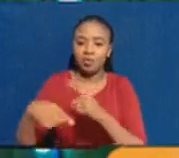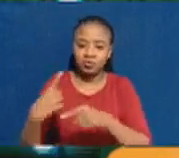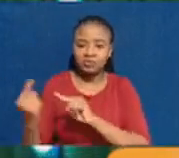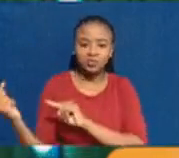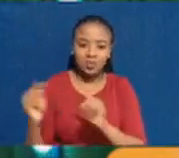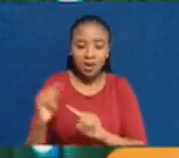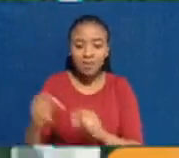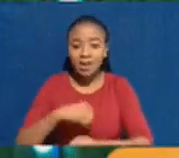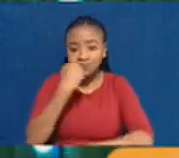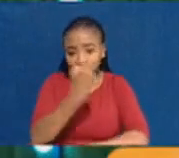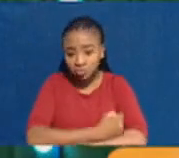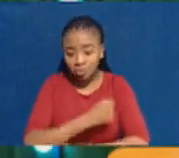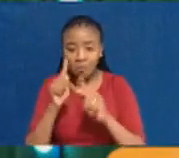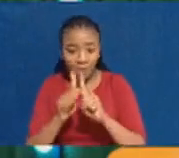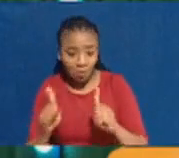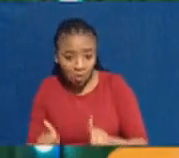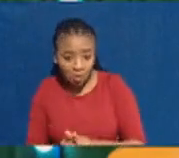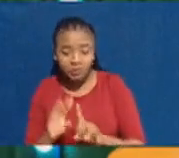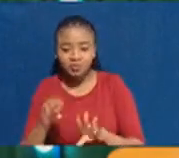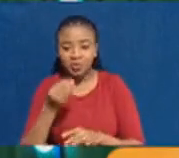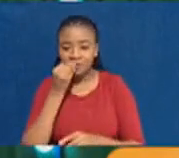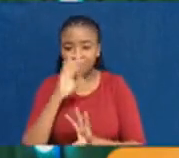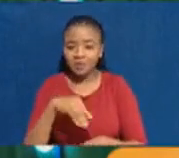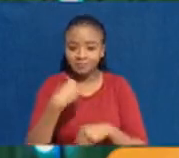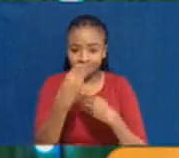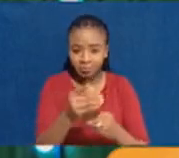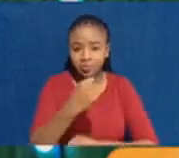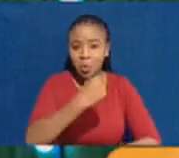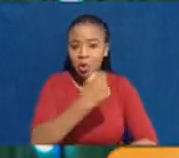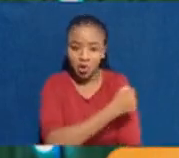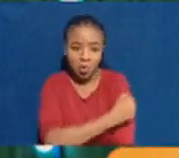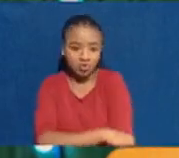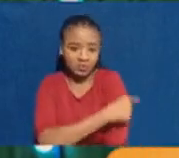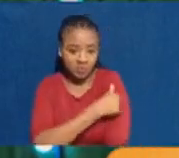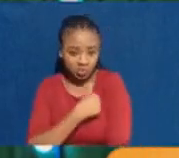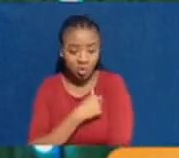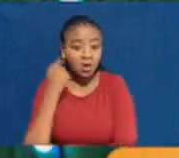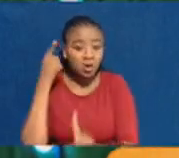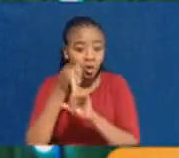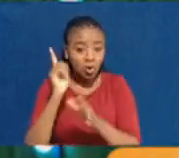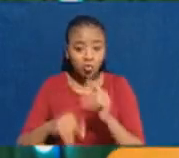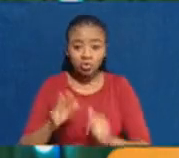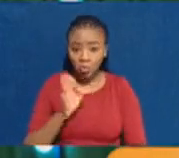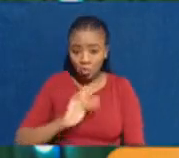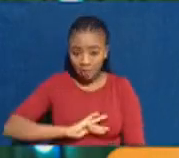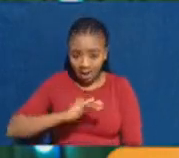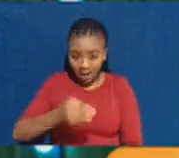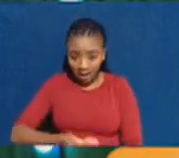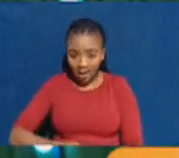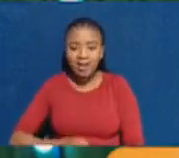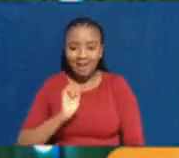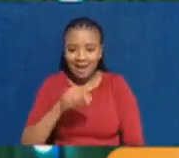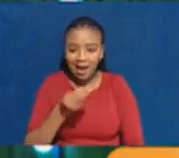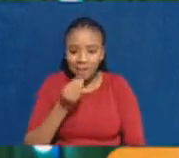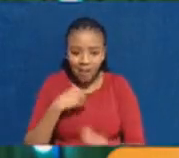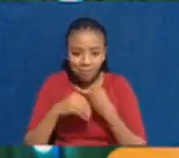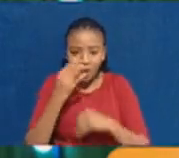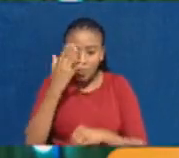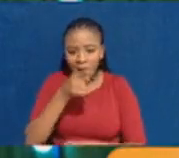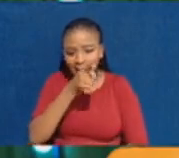na pia ipelekwe katika mahospitali zetu ili wamama wajawazito, wamama